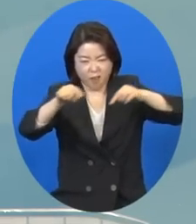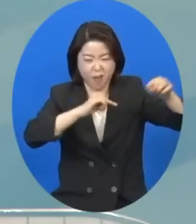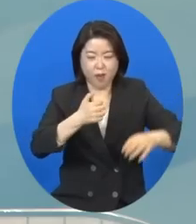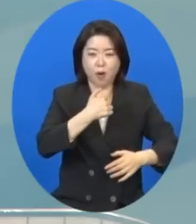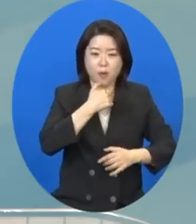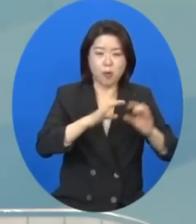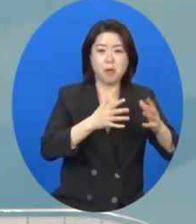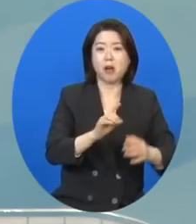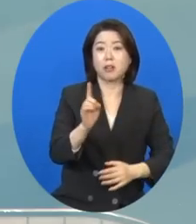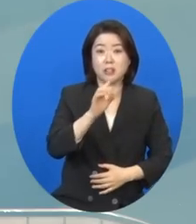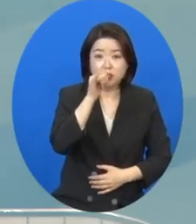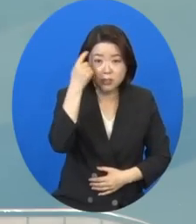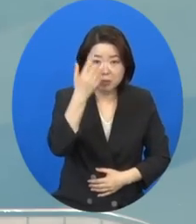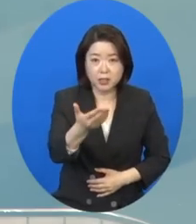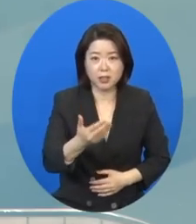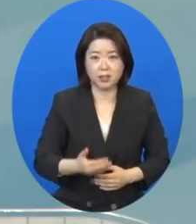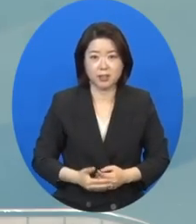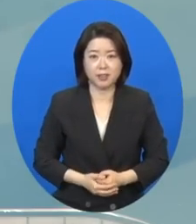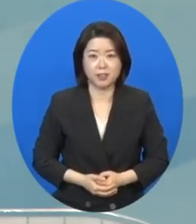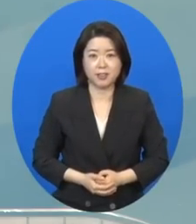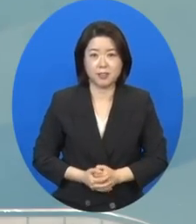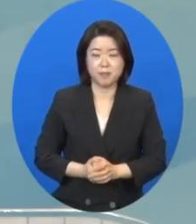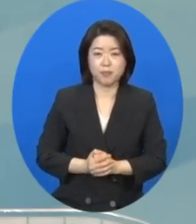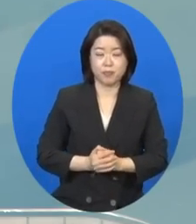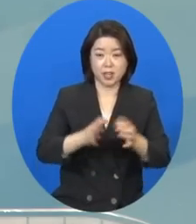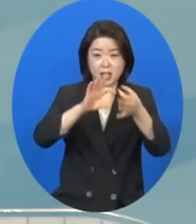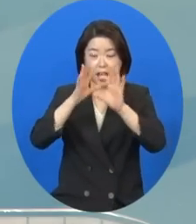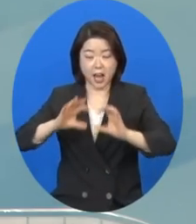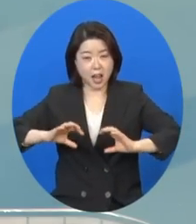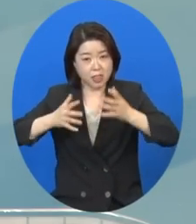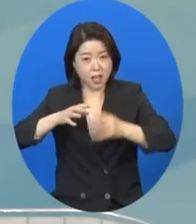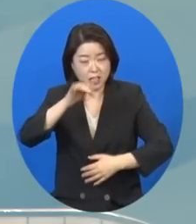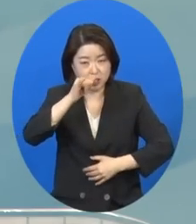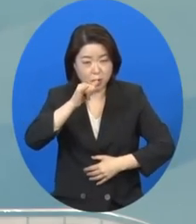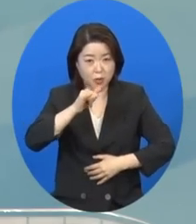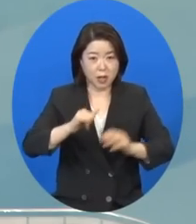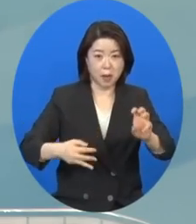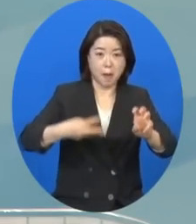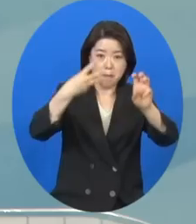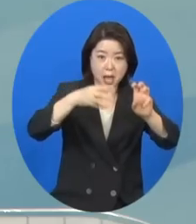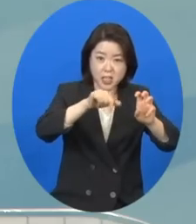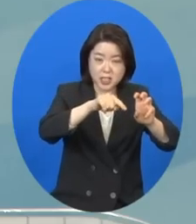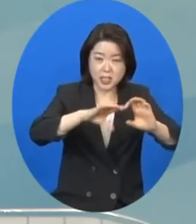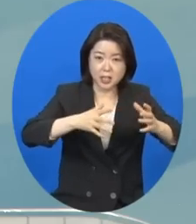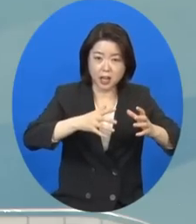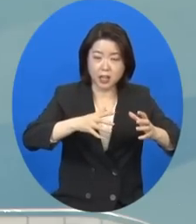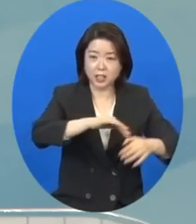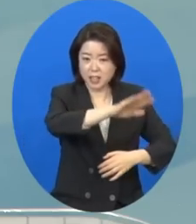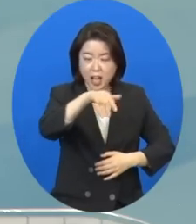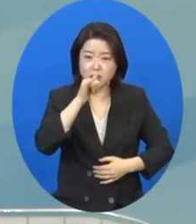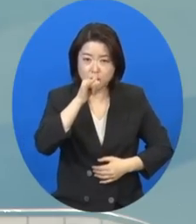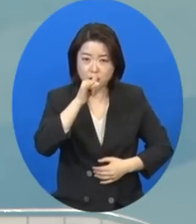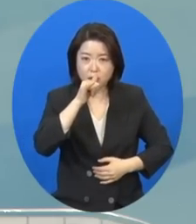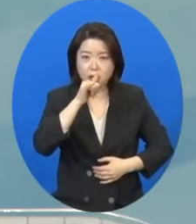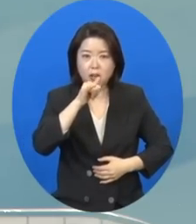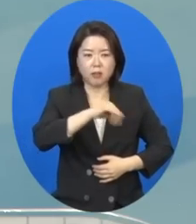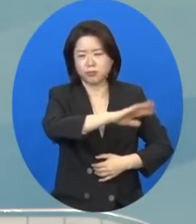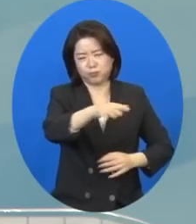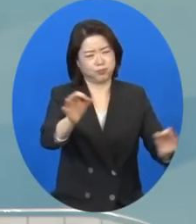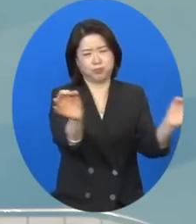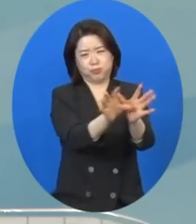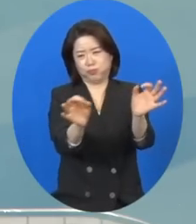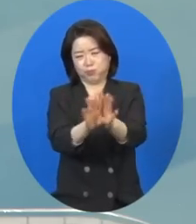제국은 지금 어디에 있습니까 헬라 제국 페르시아 제국 그렇게 전 세계를 지배하던 제국은 다